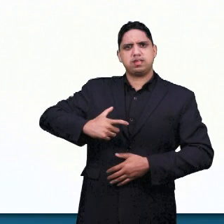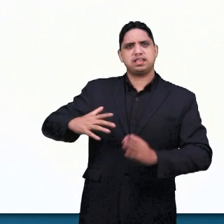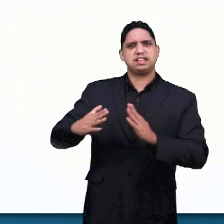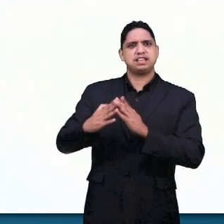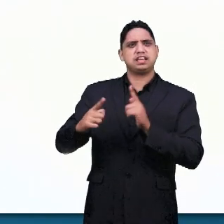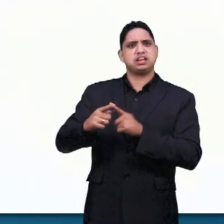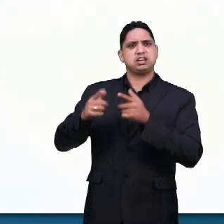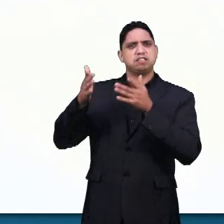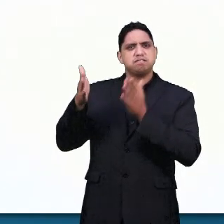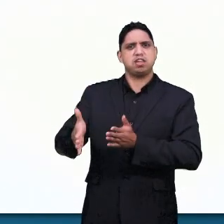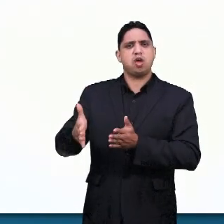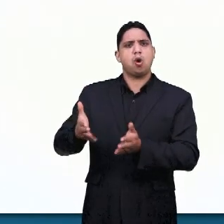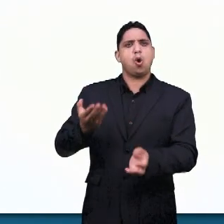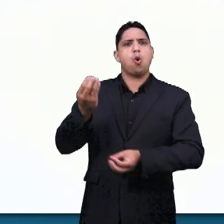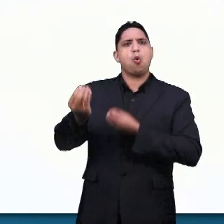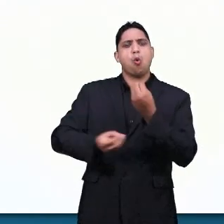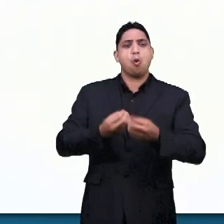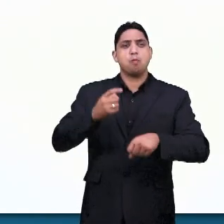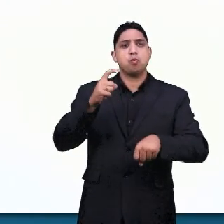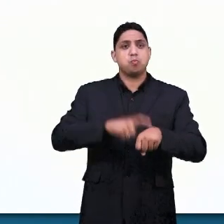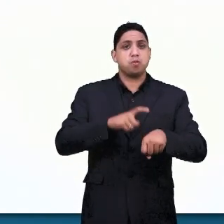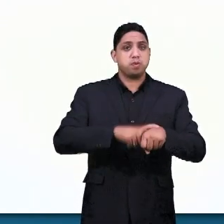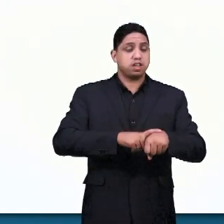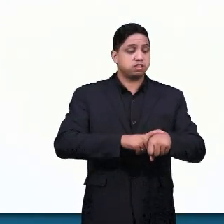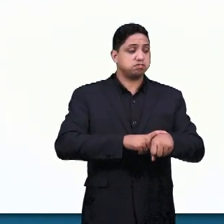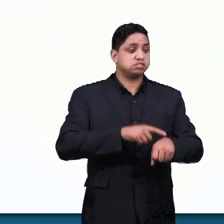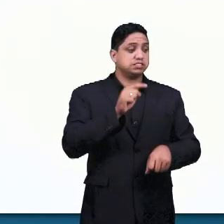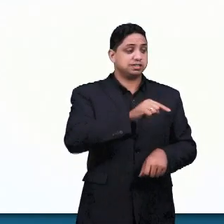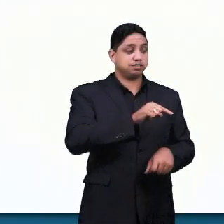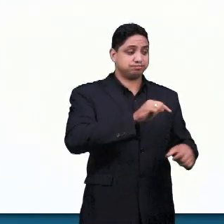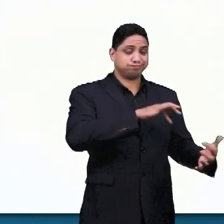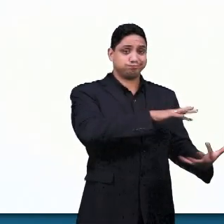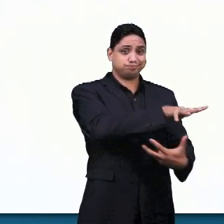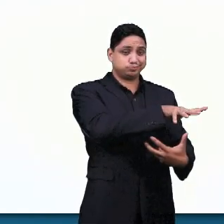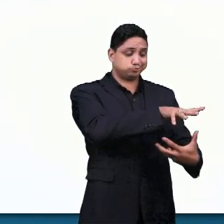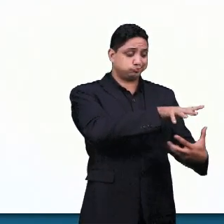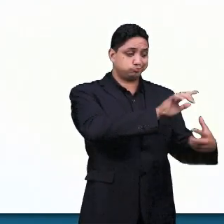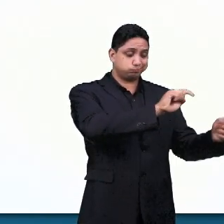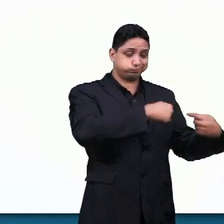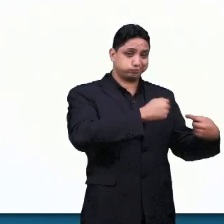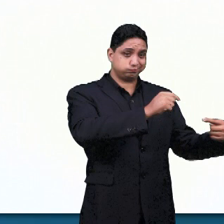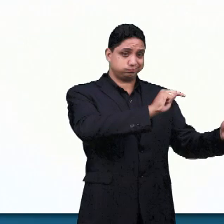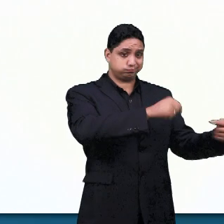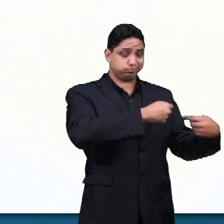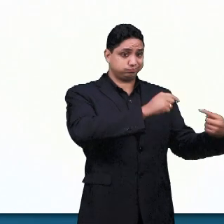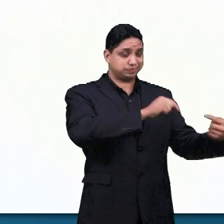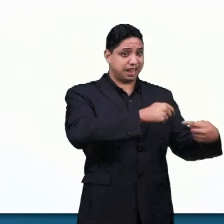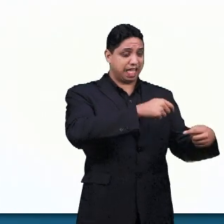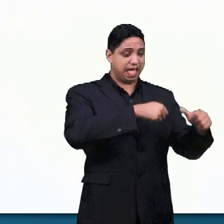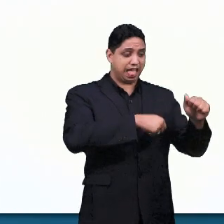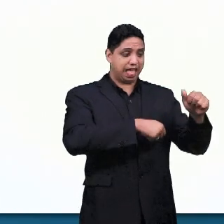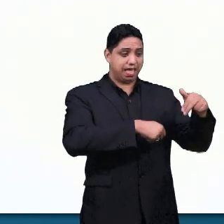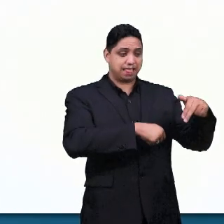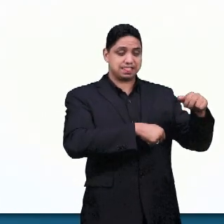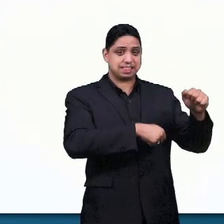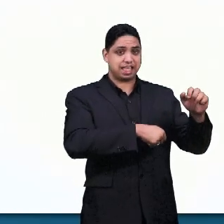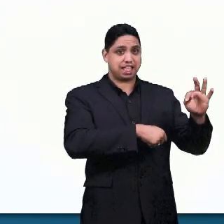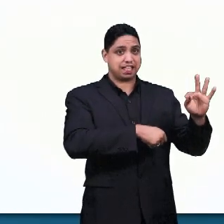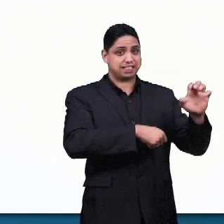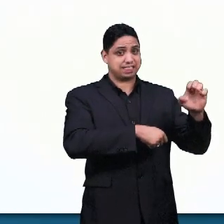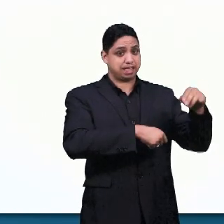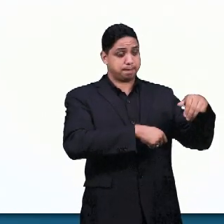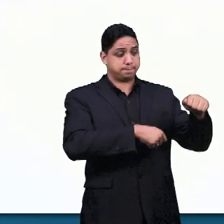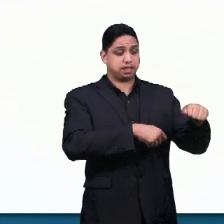le comportement de l'Église fidèle devant les messages de l'anathème à